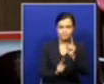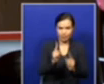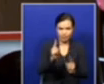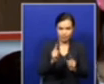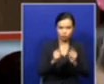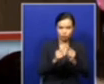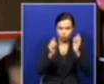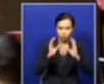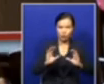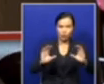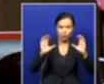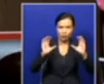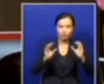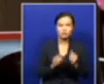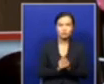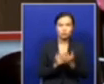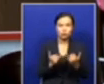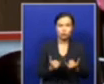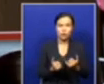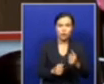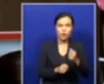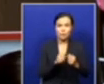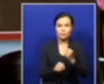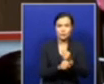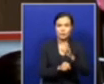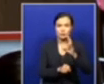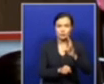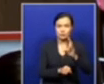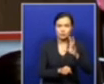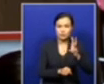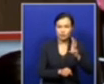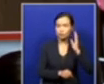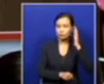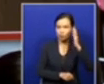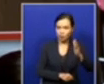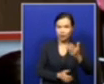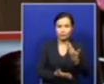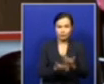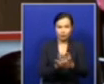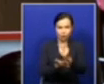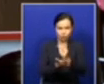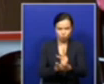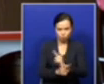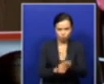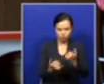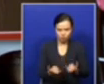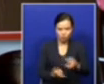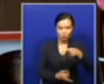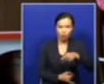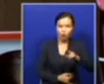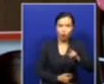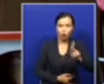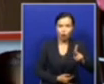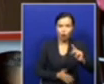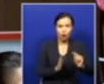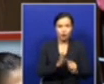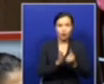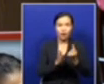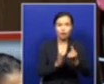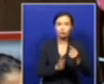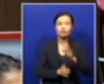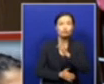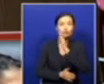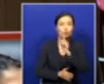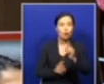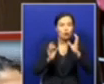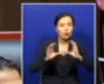บาลในช่วง 6-7 ปีต่อเนื่องครับว่าการกู้เงินวันนี้ในพ.ร.ก.ฉบับแรกเนี่ยถ้าเกิดรัฐบาลท่าน